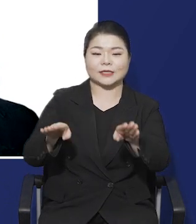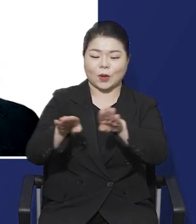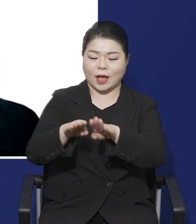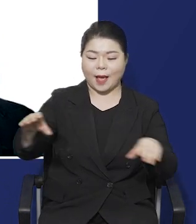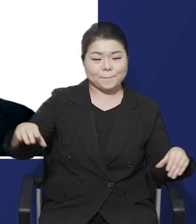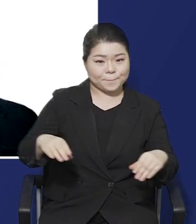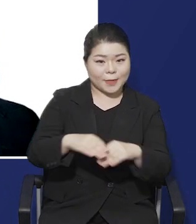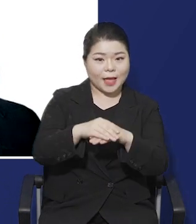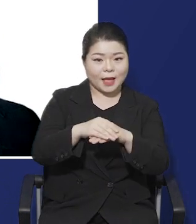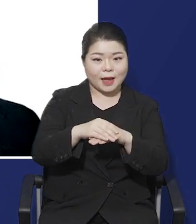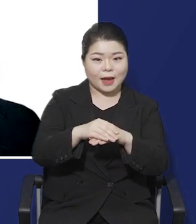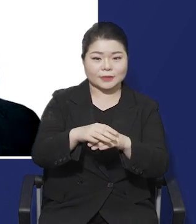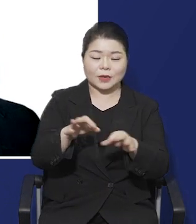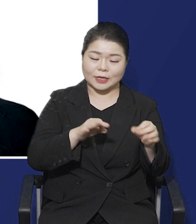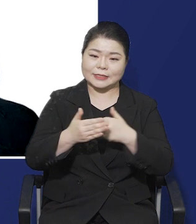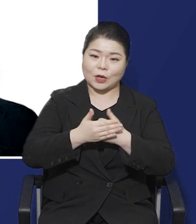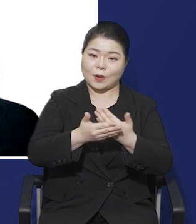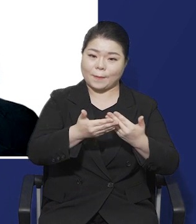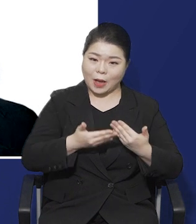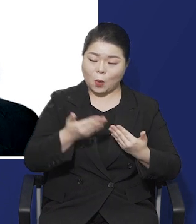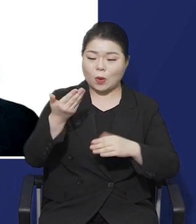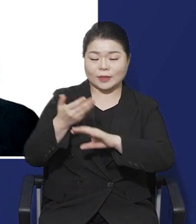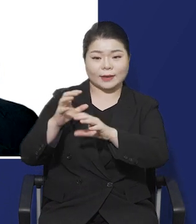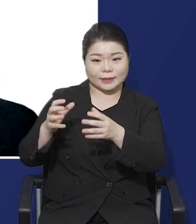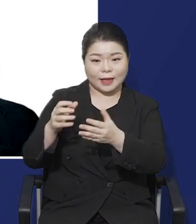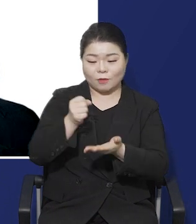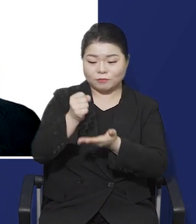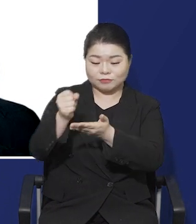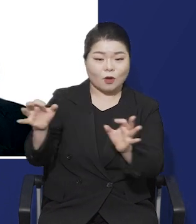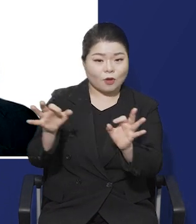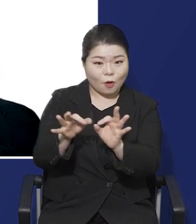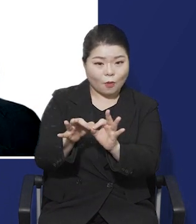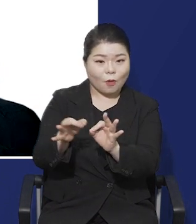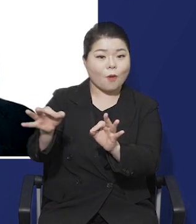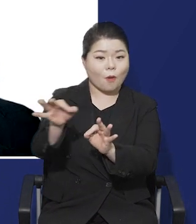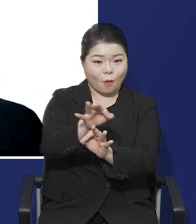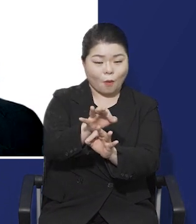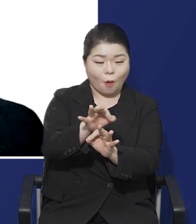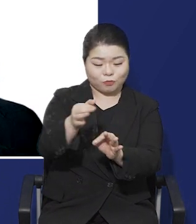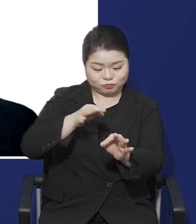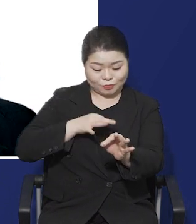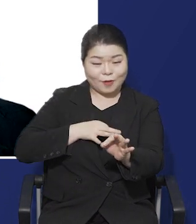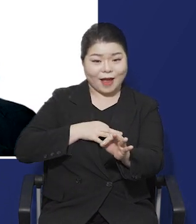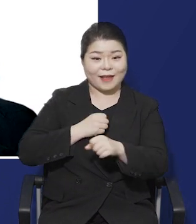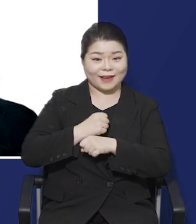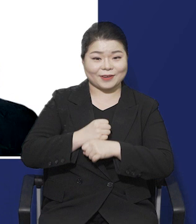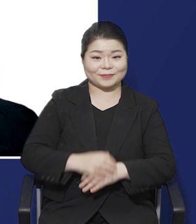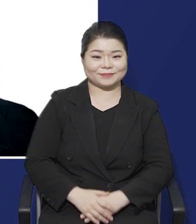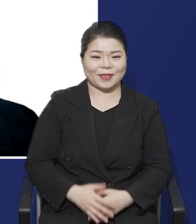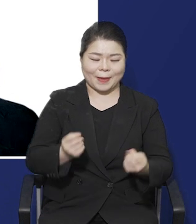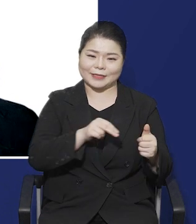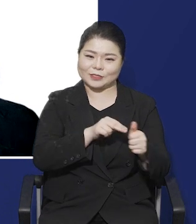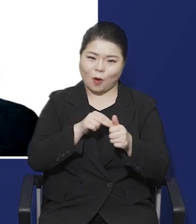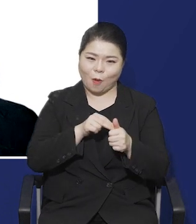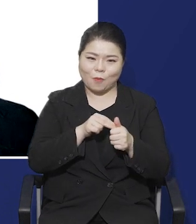협력해서 비즈니스 지원을 받고 해외 바이어를 연결해서 연결을 받는 등 많은